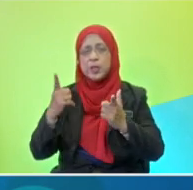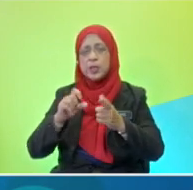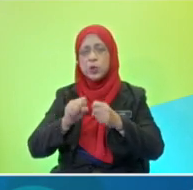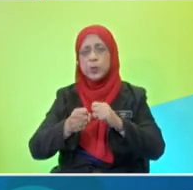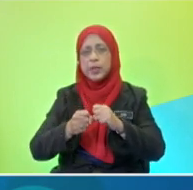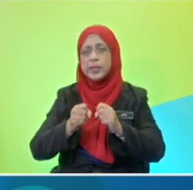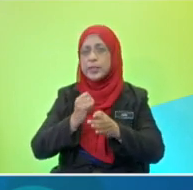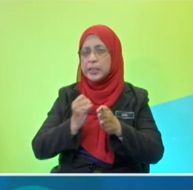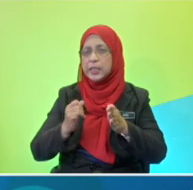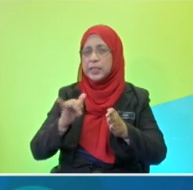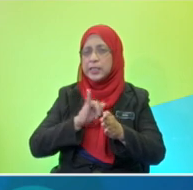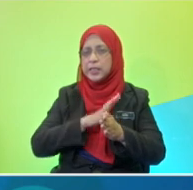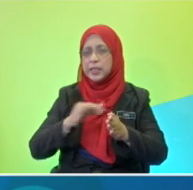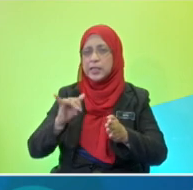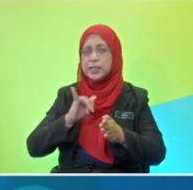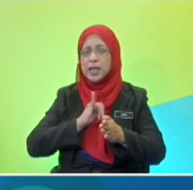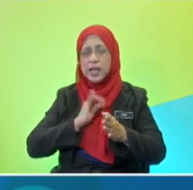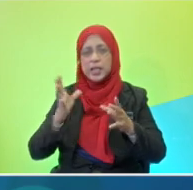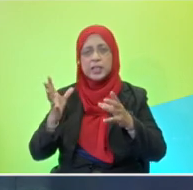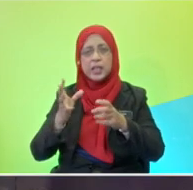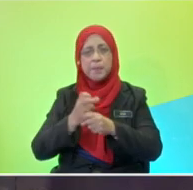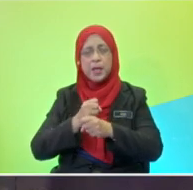bersama-sama saya ke surga